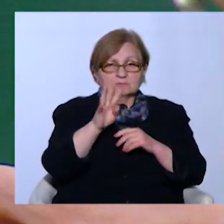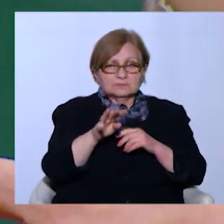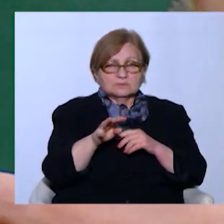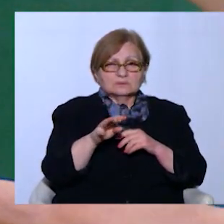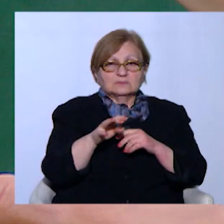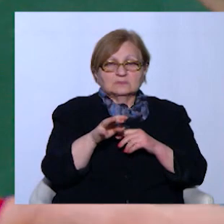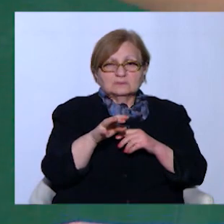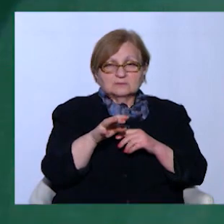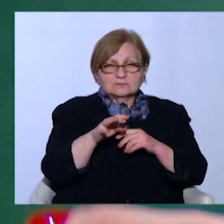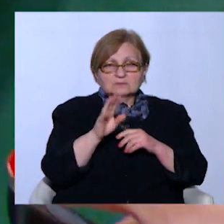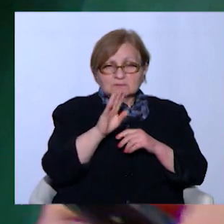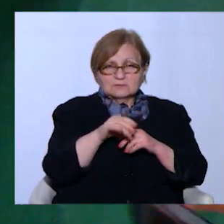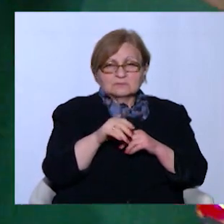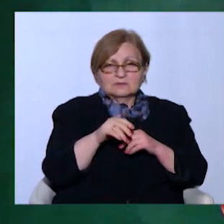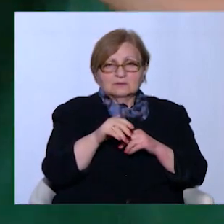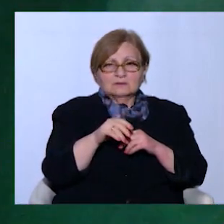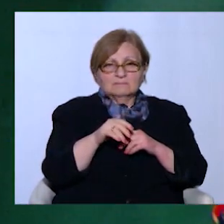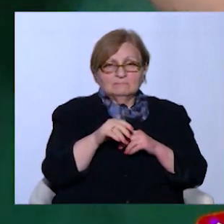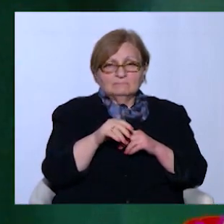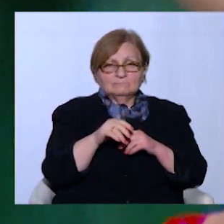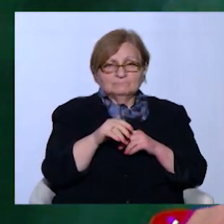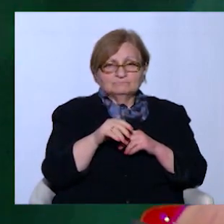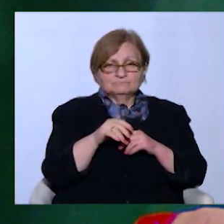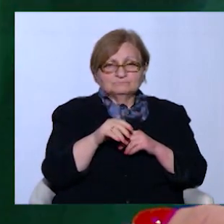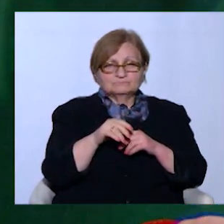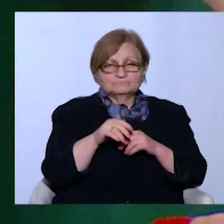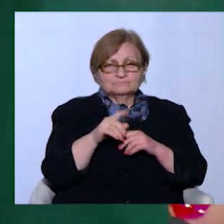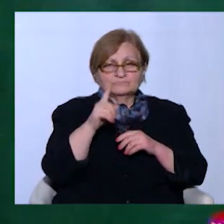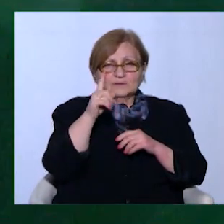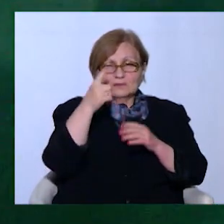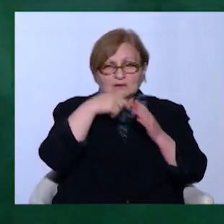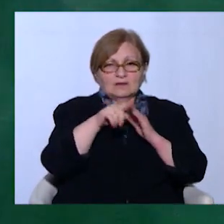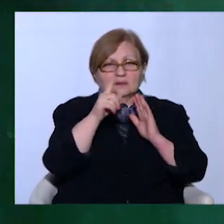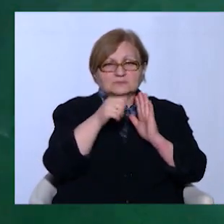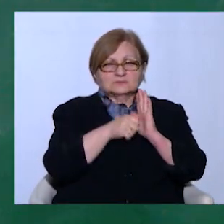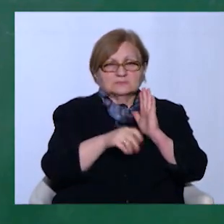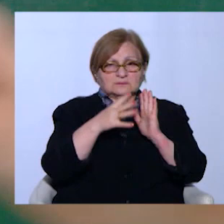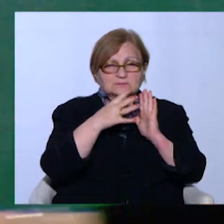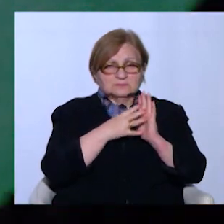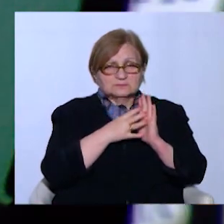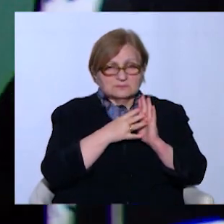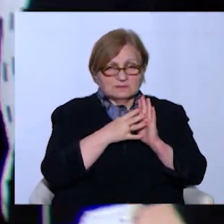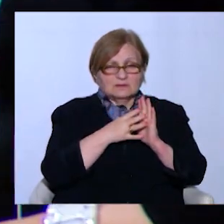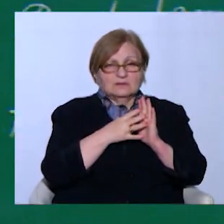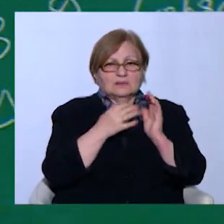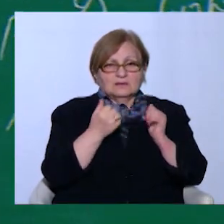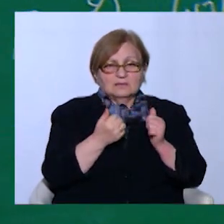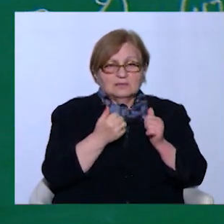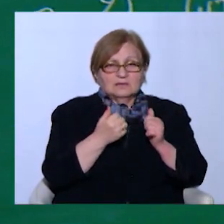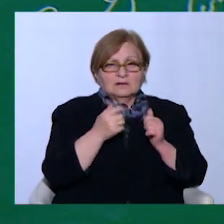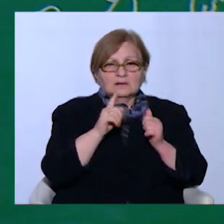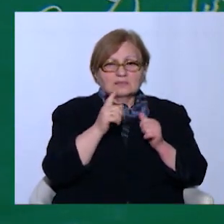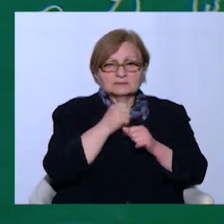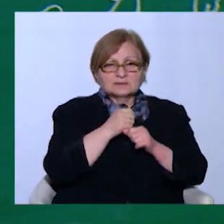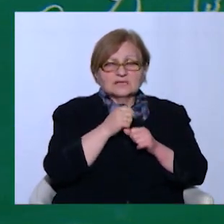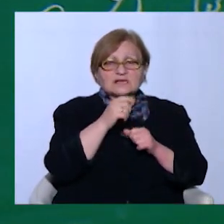X-ის კვადრატი და უდრის 169. 13-ის კვადრატი არის 169. X-ის კვადრატი